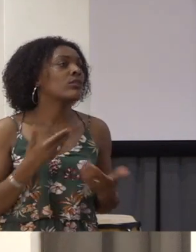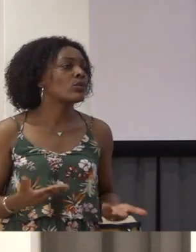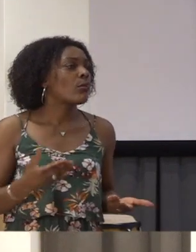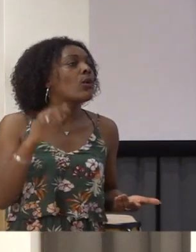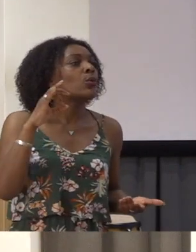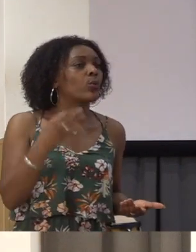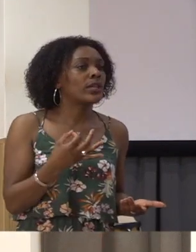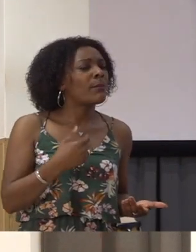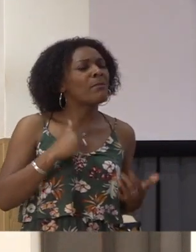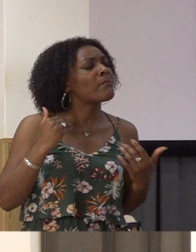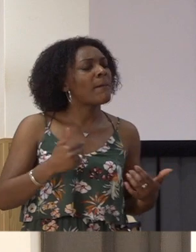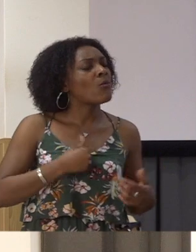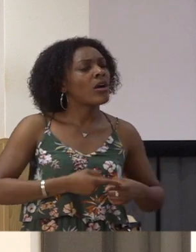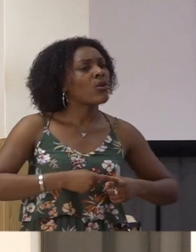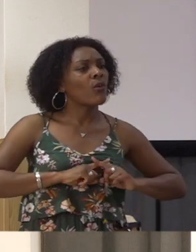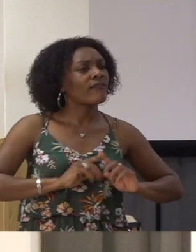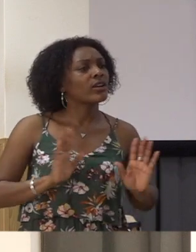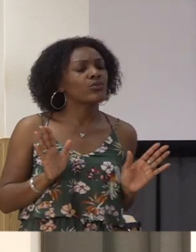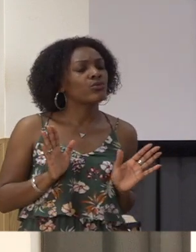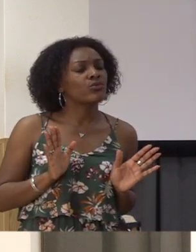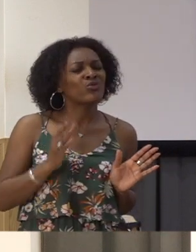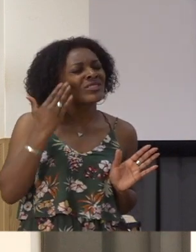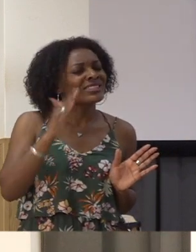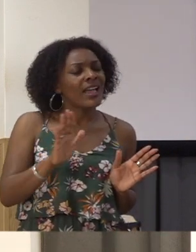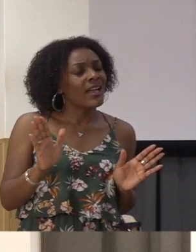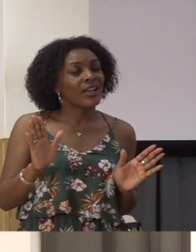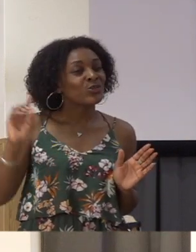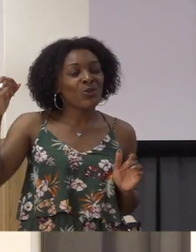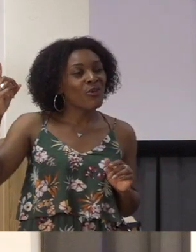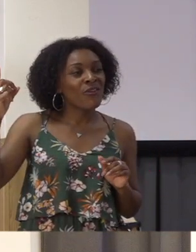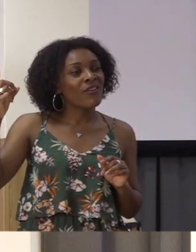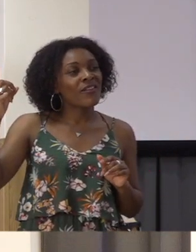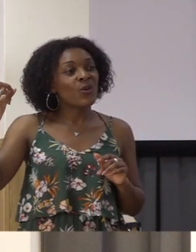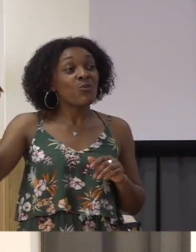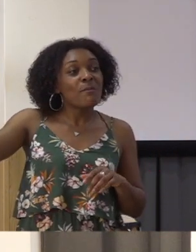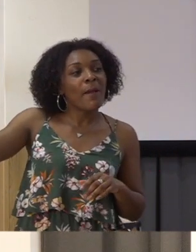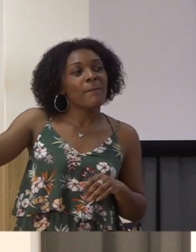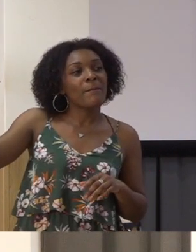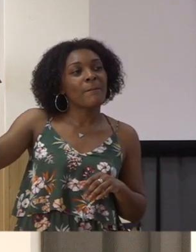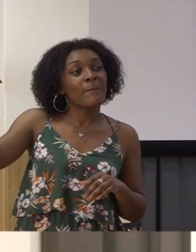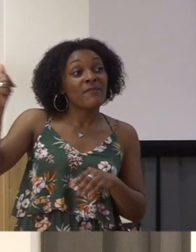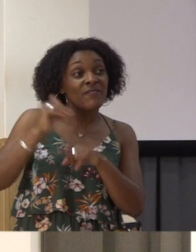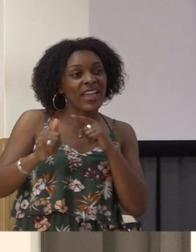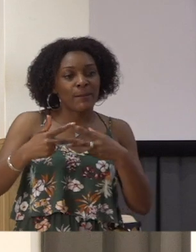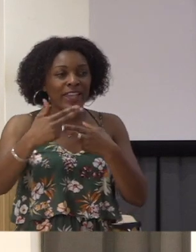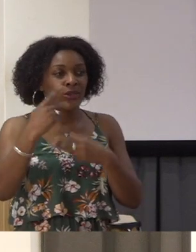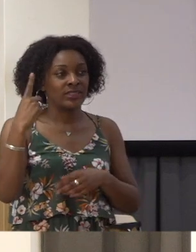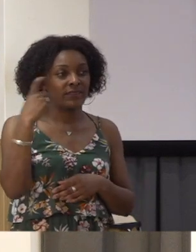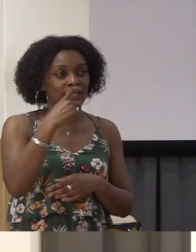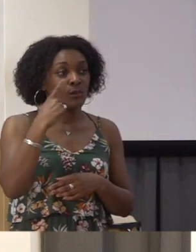Néanmoins, je reste convaincu, je suis persuadé que Dieu utilise parfois des moments comme ceux-ci